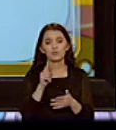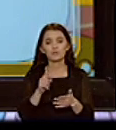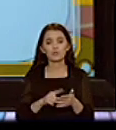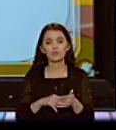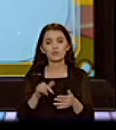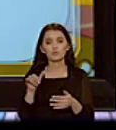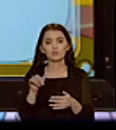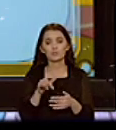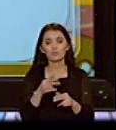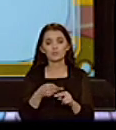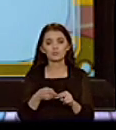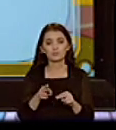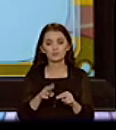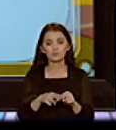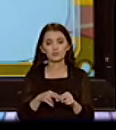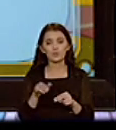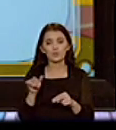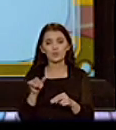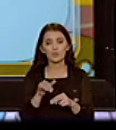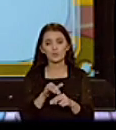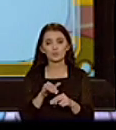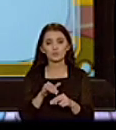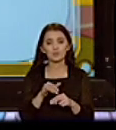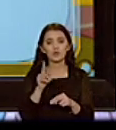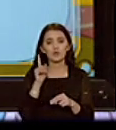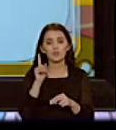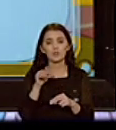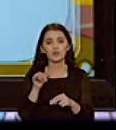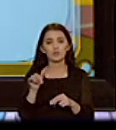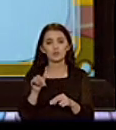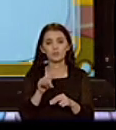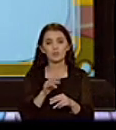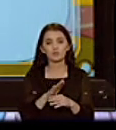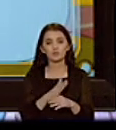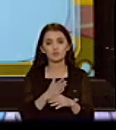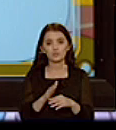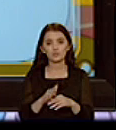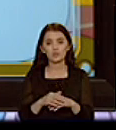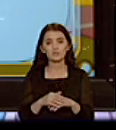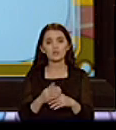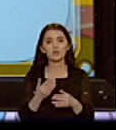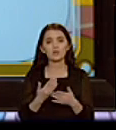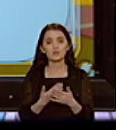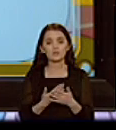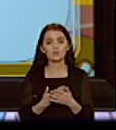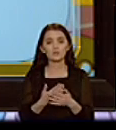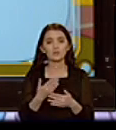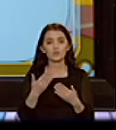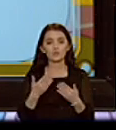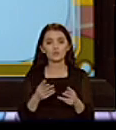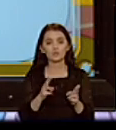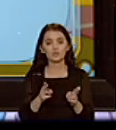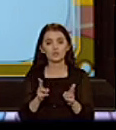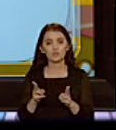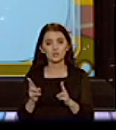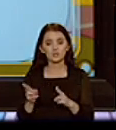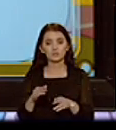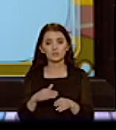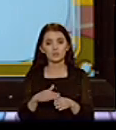Noma'lum ko'paytuvchini topish uchun biz ko'paytmani ma'lum ko'paytuvchiga bo'lamiz. Ya'ni quyidagi